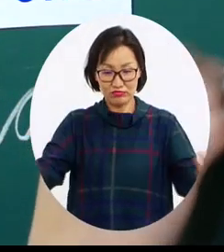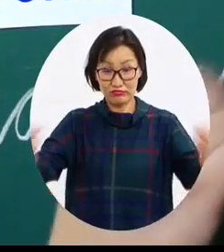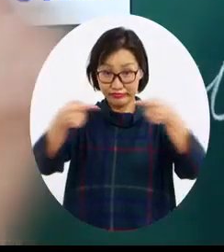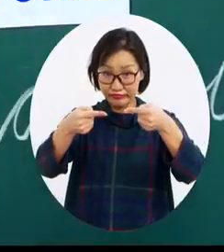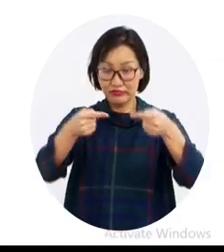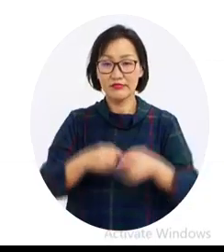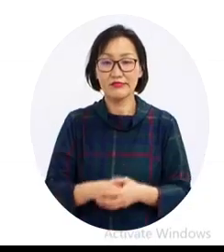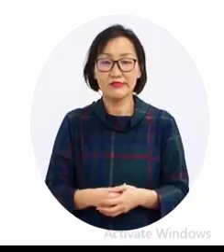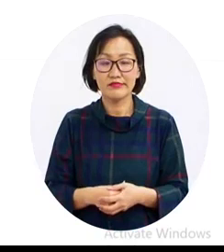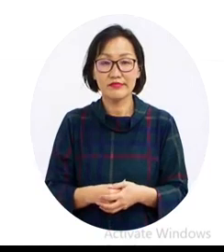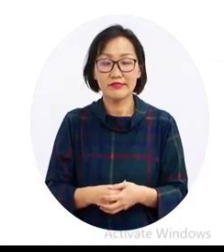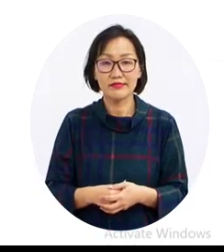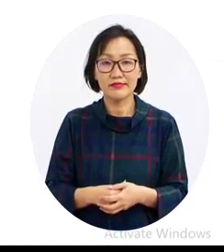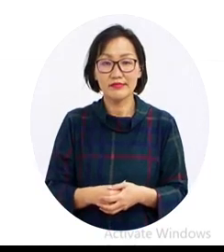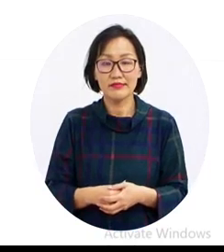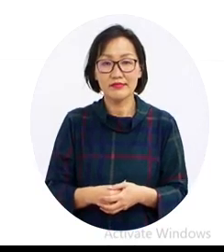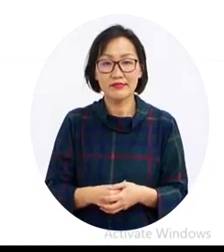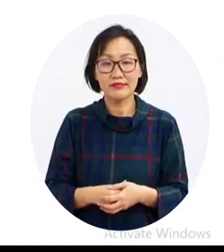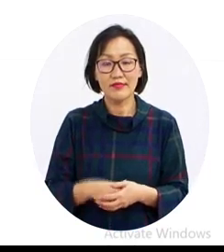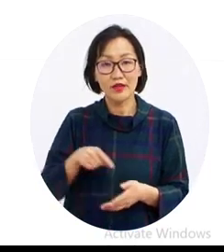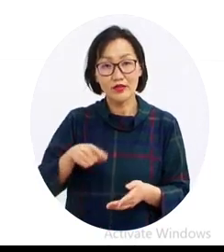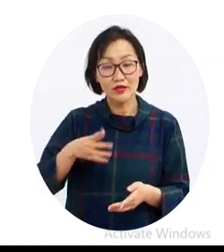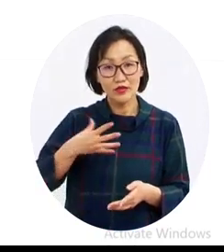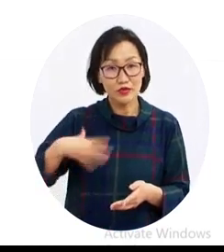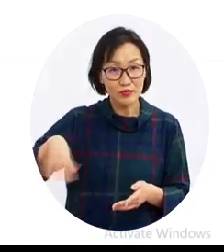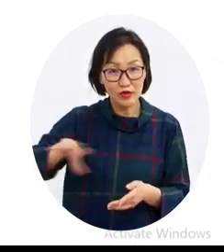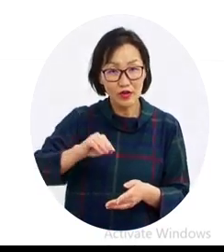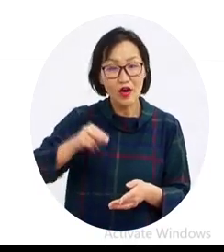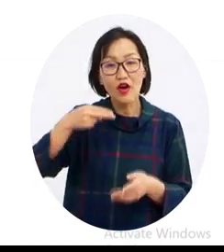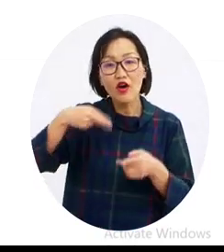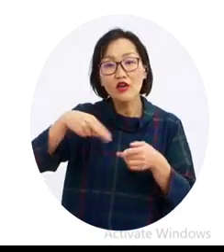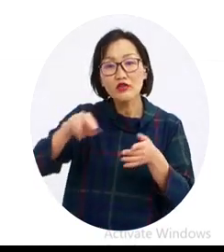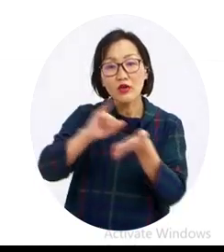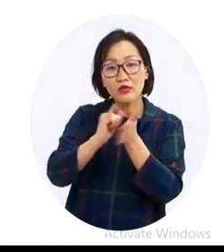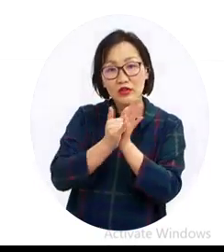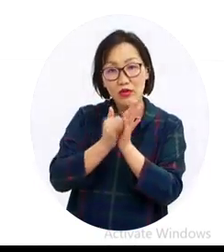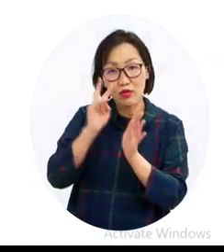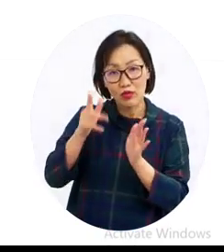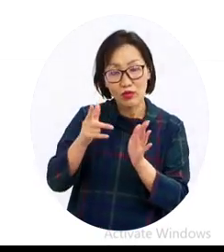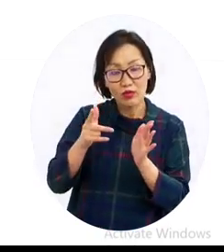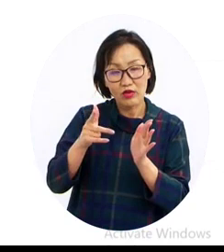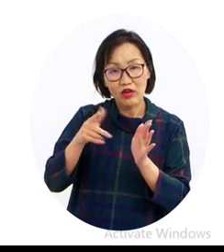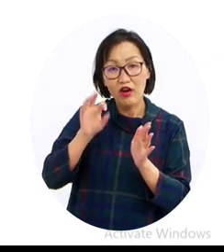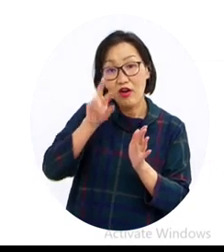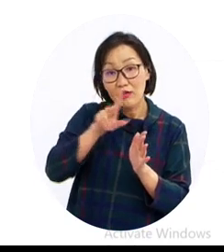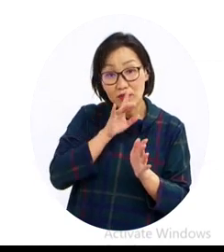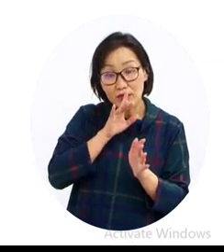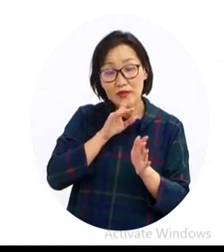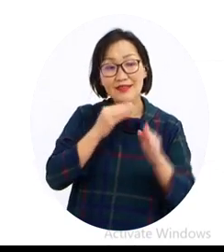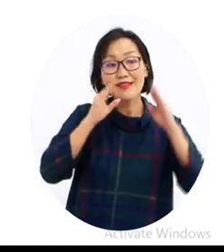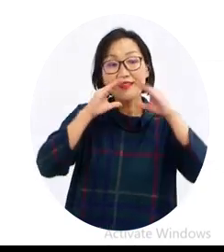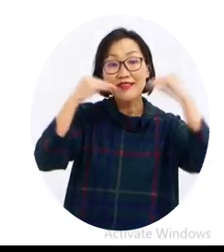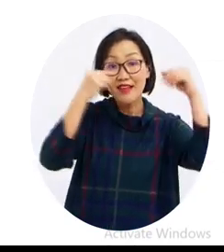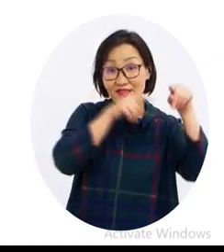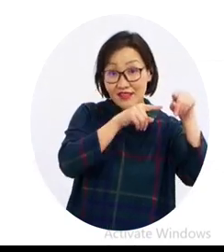За тэгвэл уурлсан. За тэгвэл цөмөрө ойролцоо утгатай үг нь бол инээсэн. Юу гэж болох